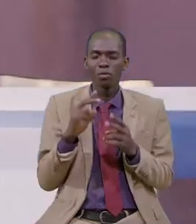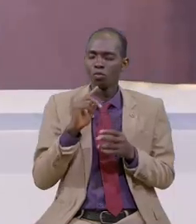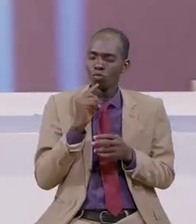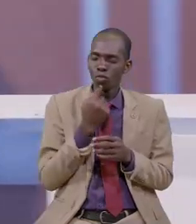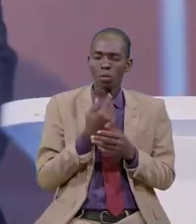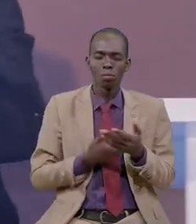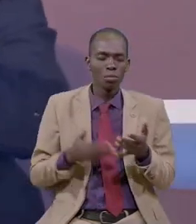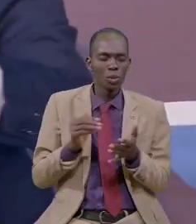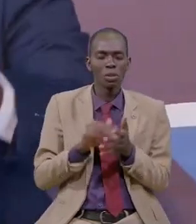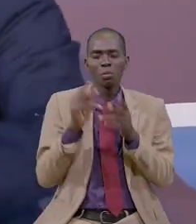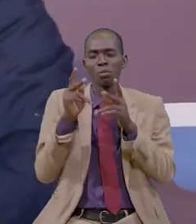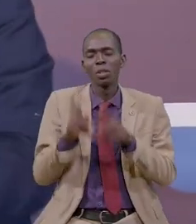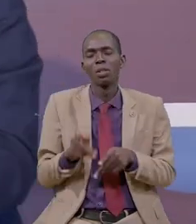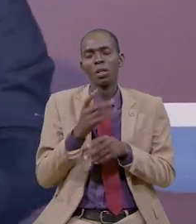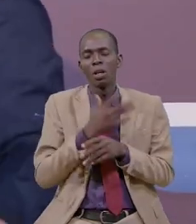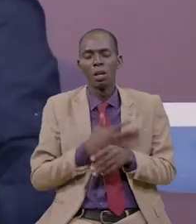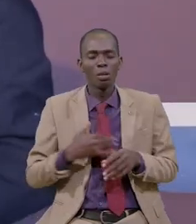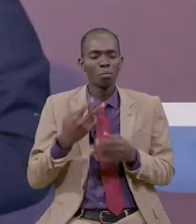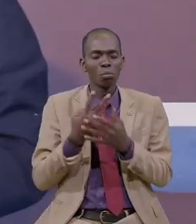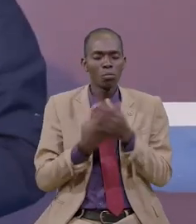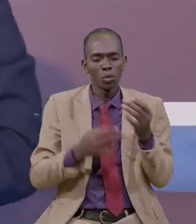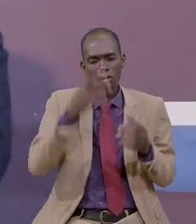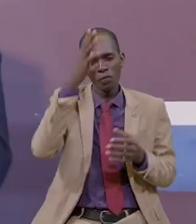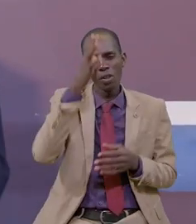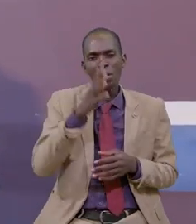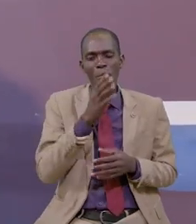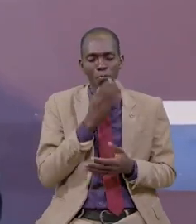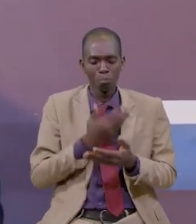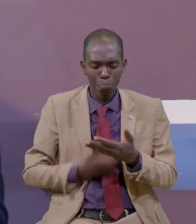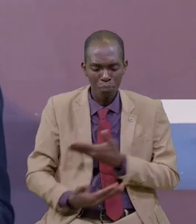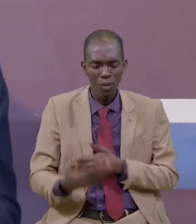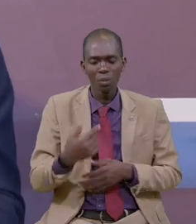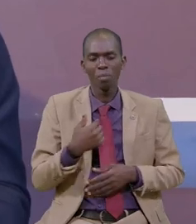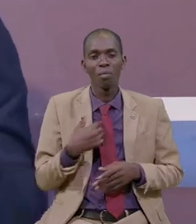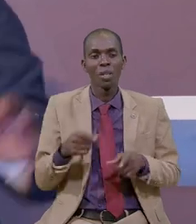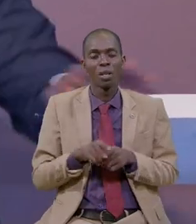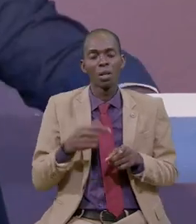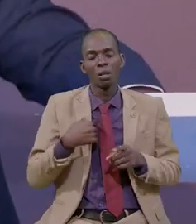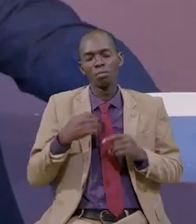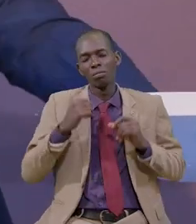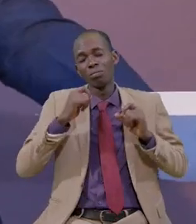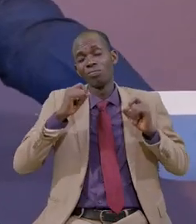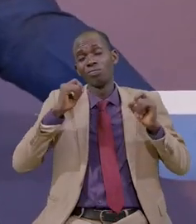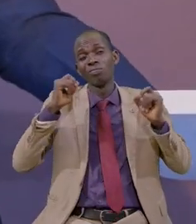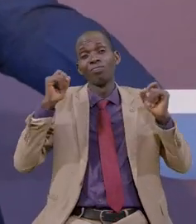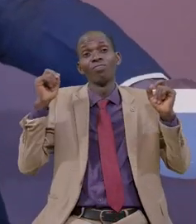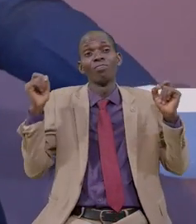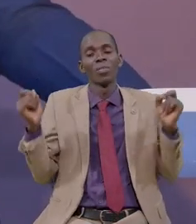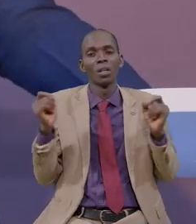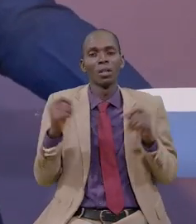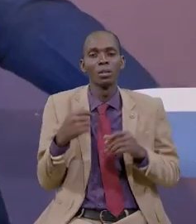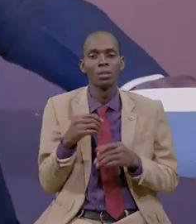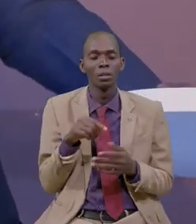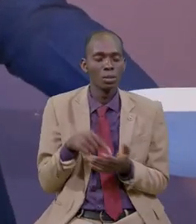sanctifié. Et mon père et ma mère, ils m'ont donné naissance. Et quand j'ai ouvert mes yeux comme ça,